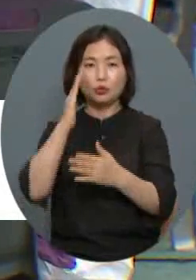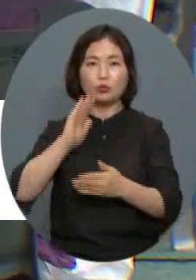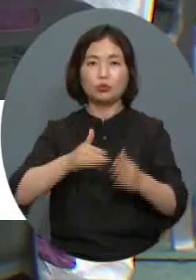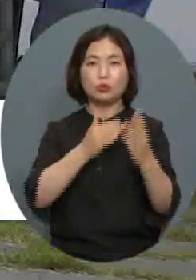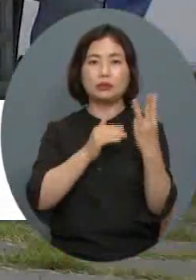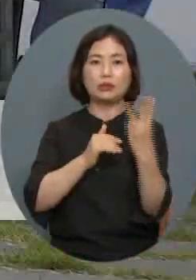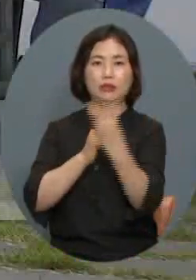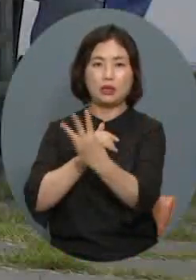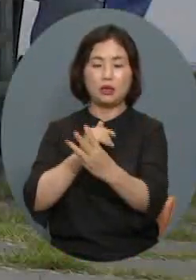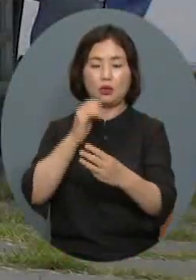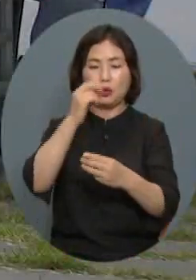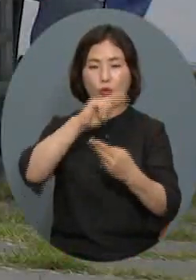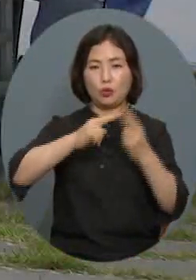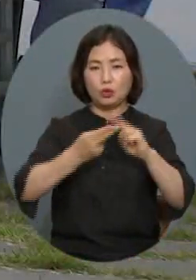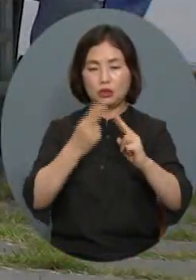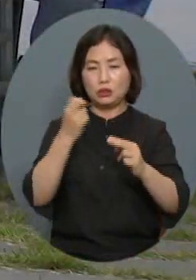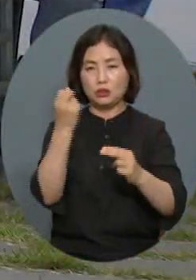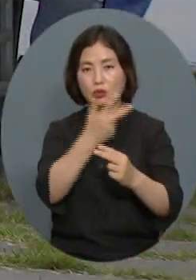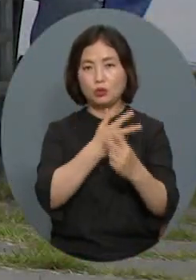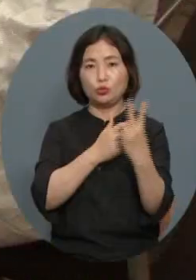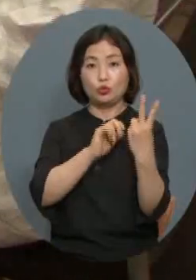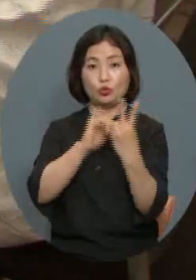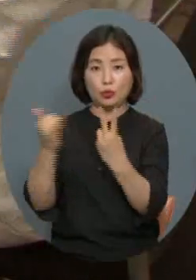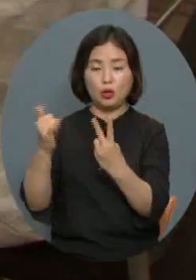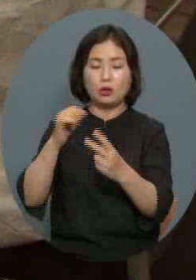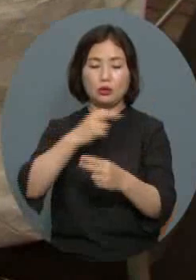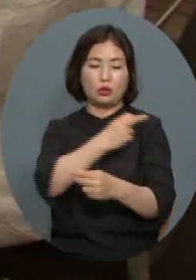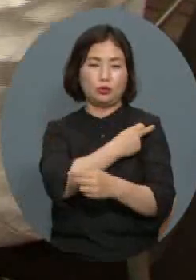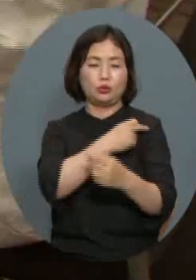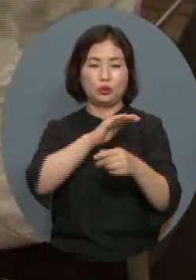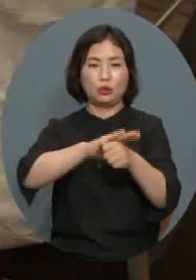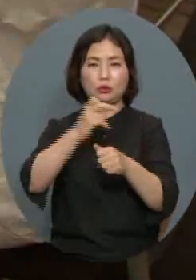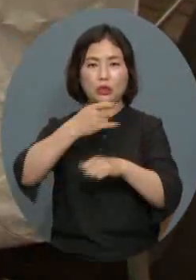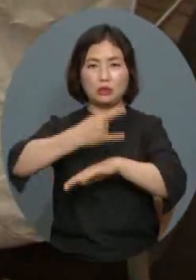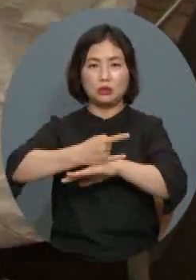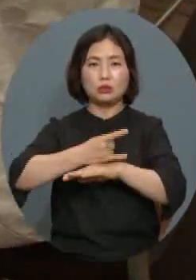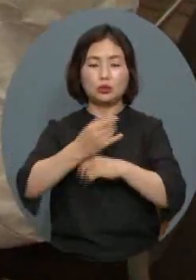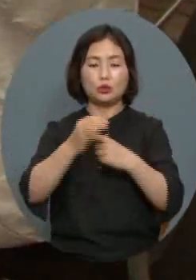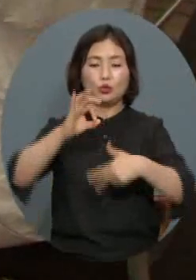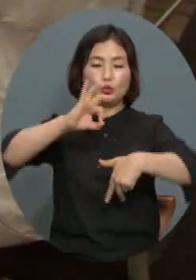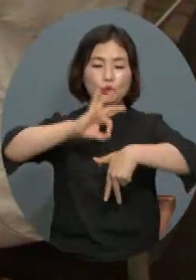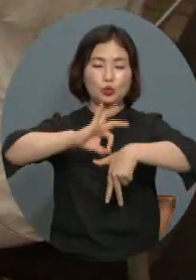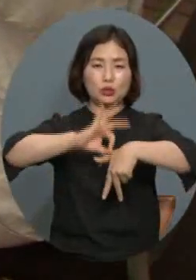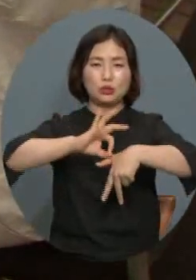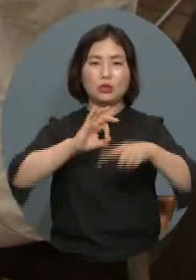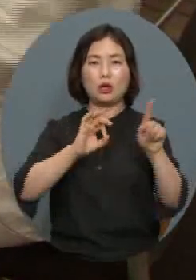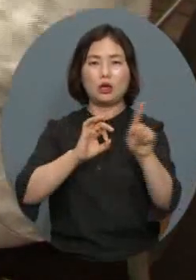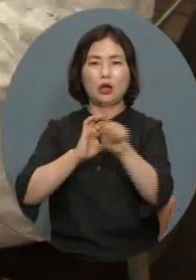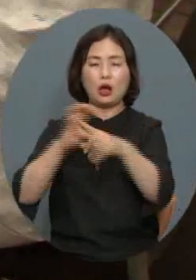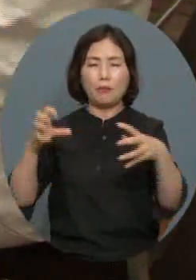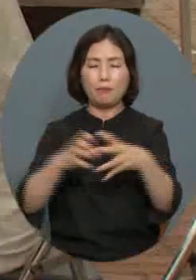각각 3명, 고령과 칠곡 각각 2명, 영주와 경산, 의성, 울진 각각 1명 등